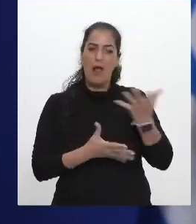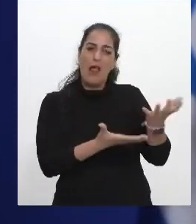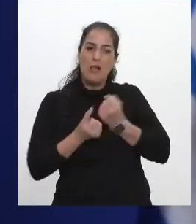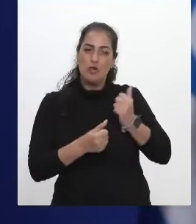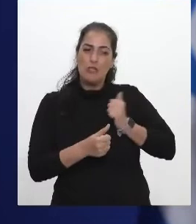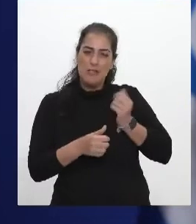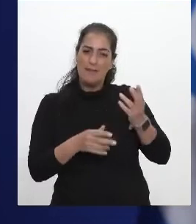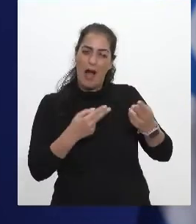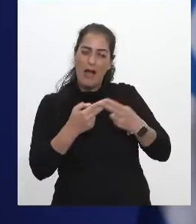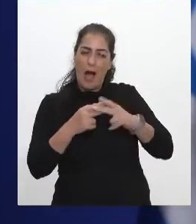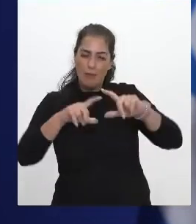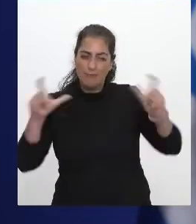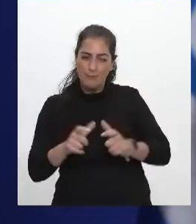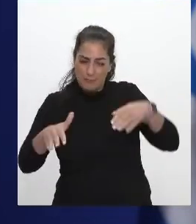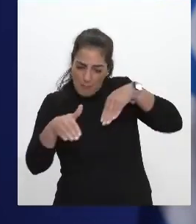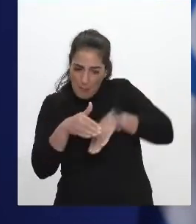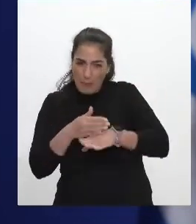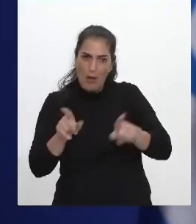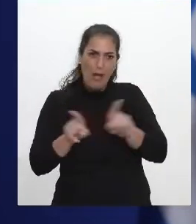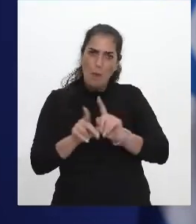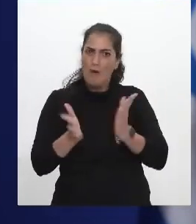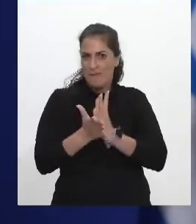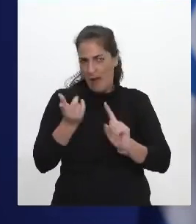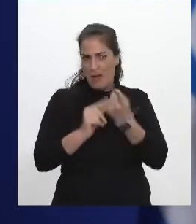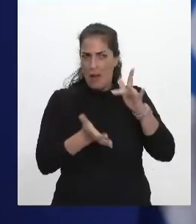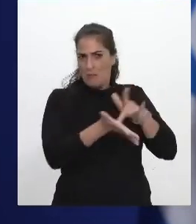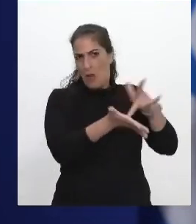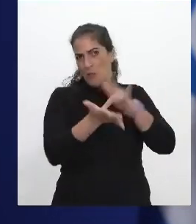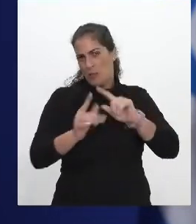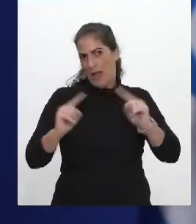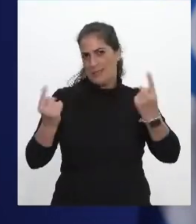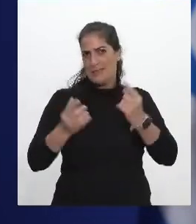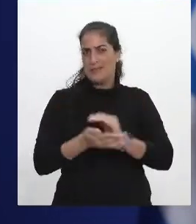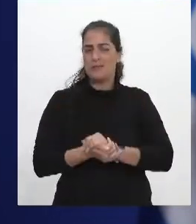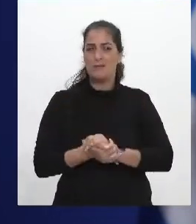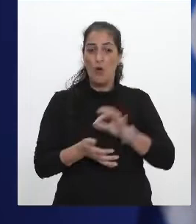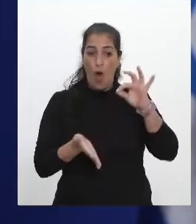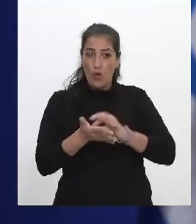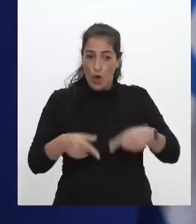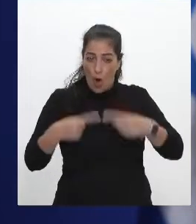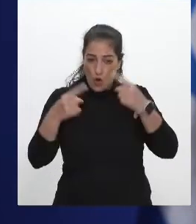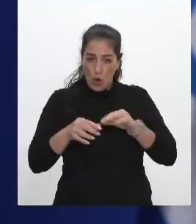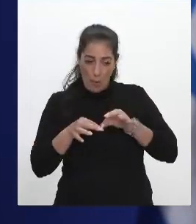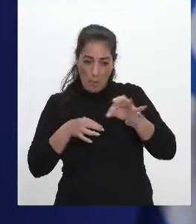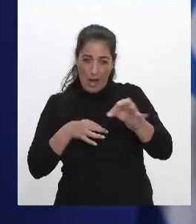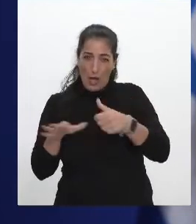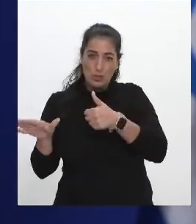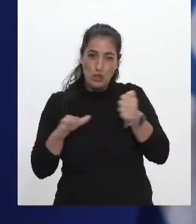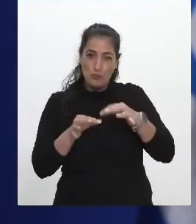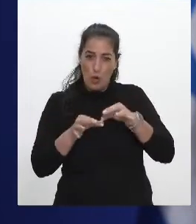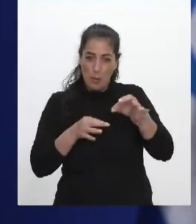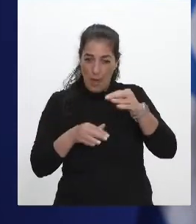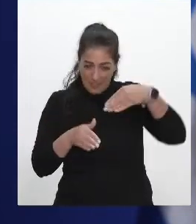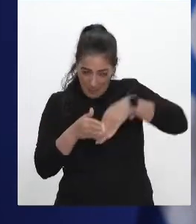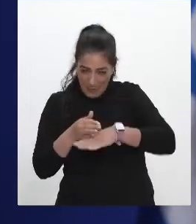בסמוך לפיר כפי שראיינו במקומות אחרים באותו היום במרחק כ-600 מטר פיר